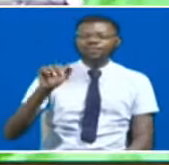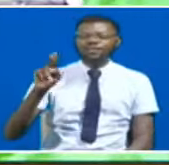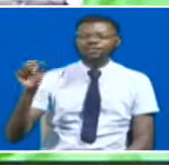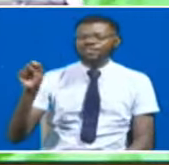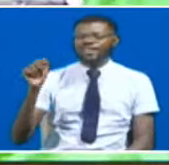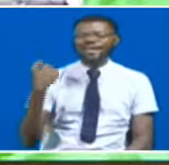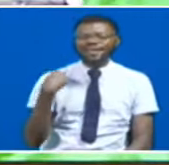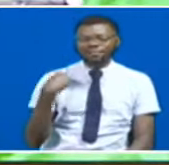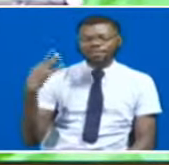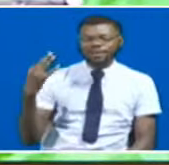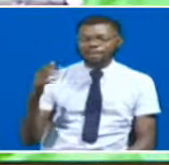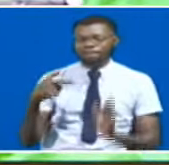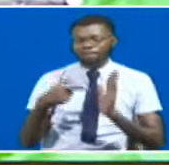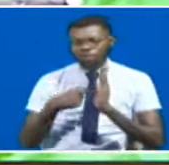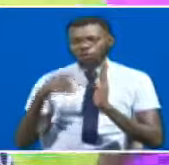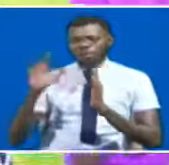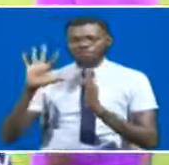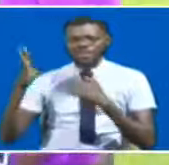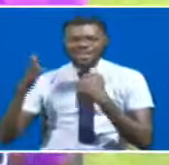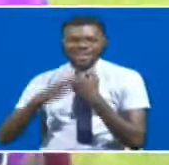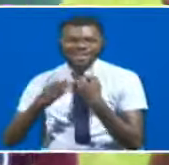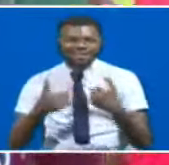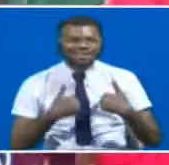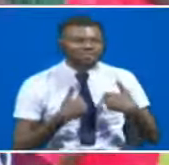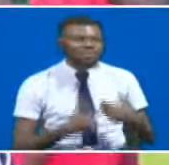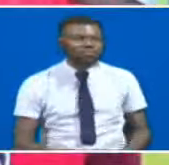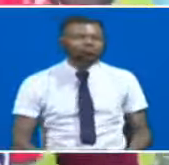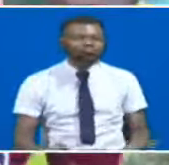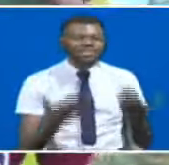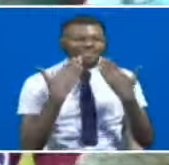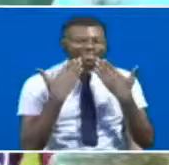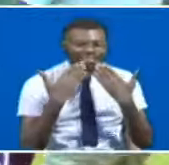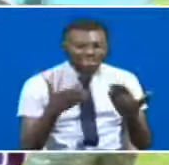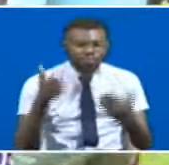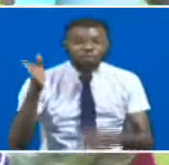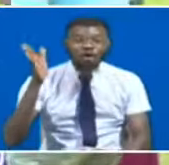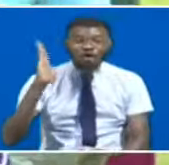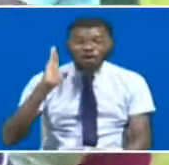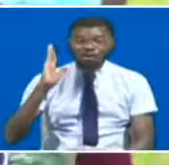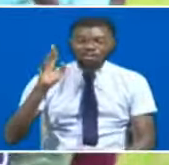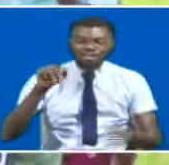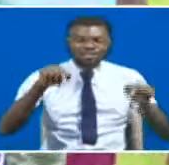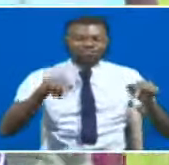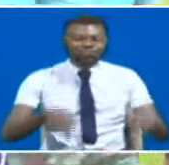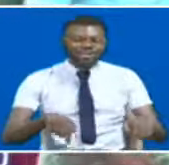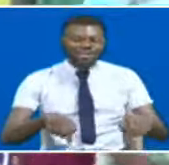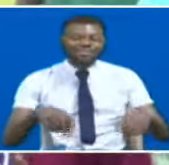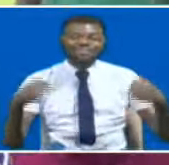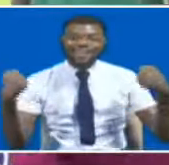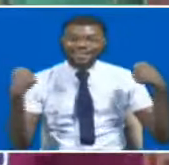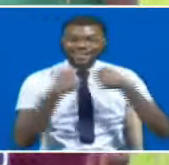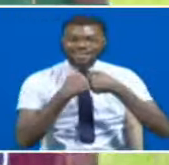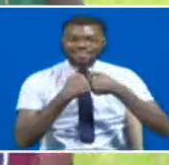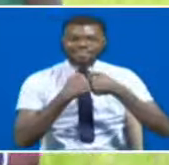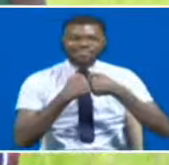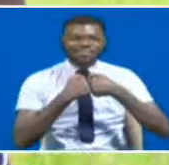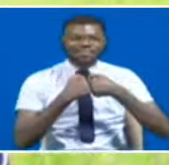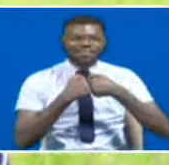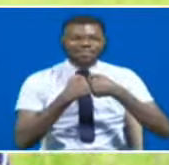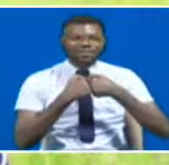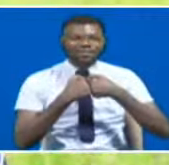na alama 58. Tunashukuru Mungu kwa game ya leo. At least atupatia